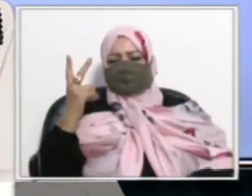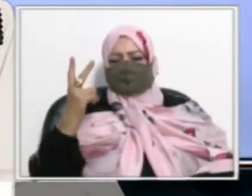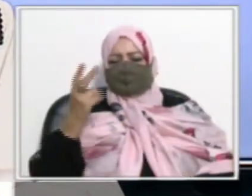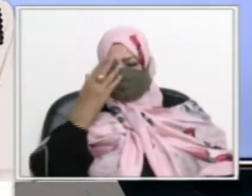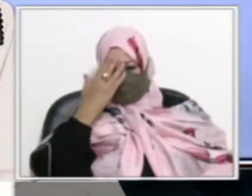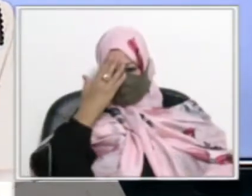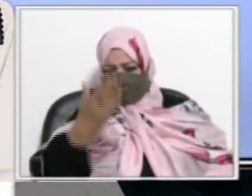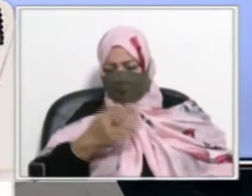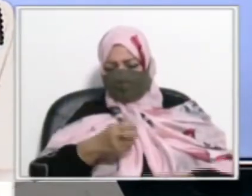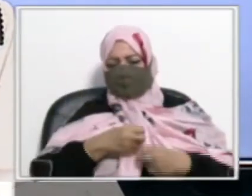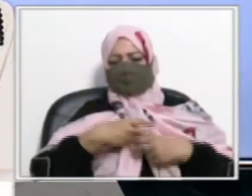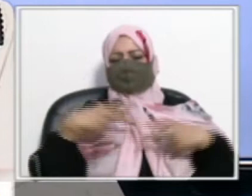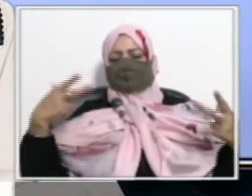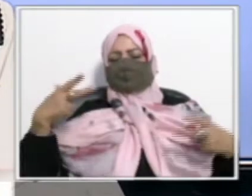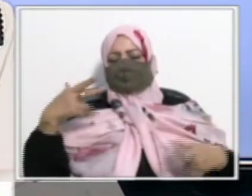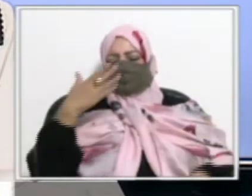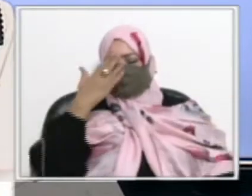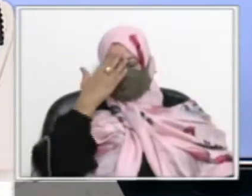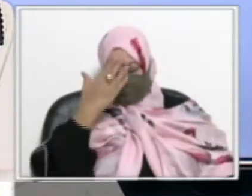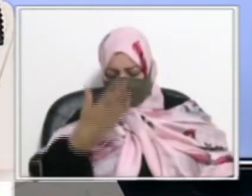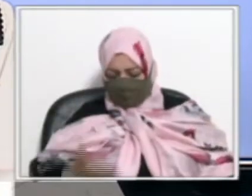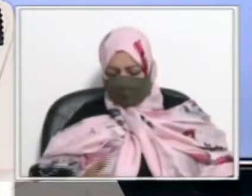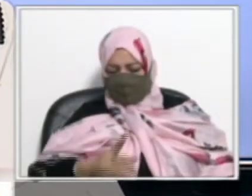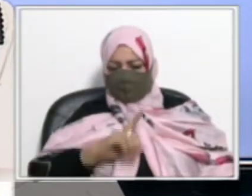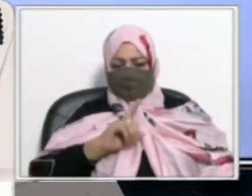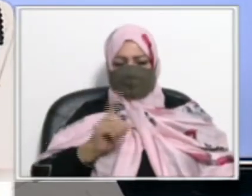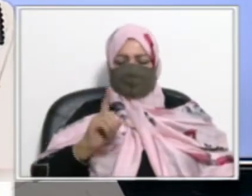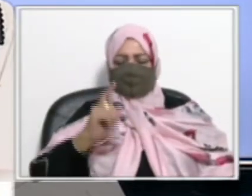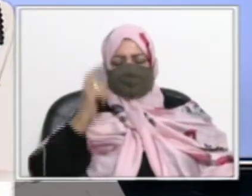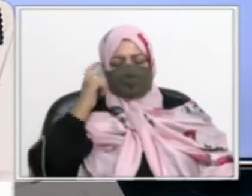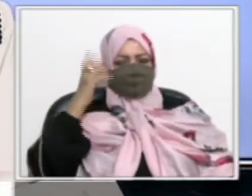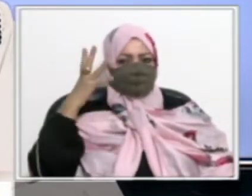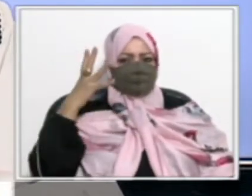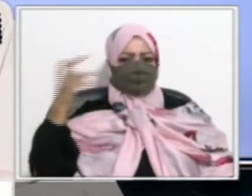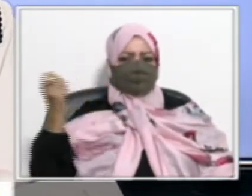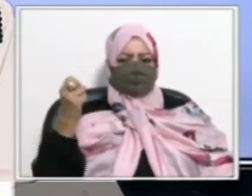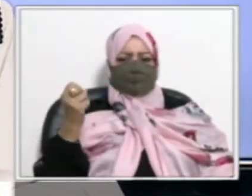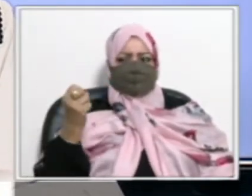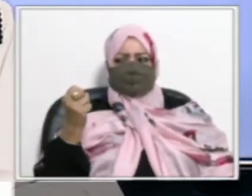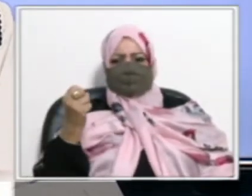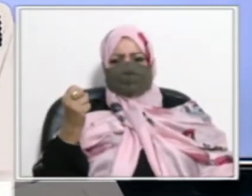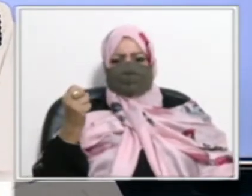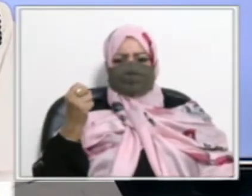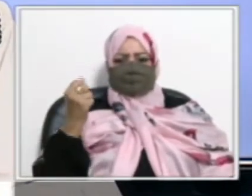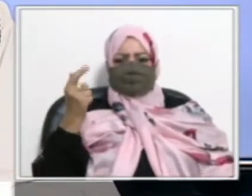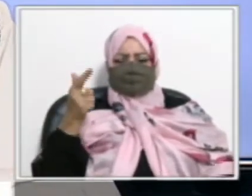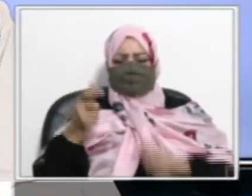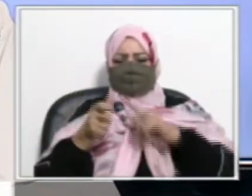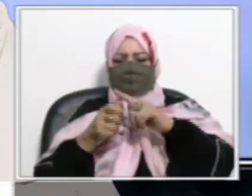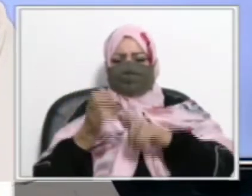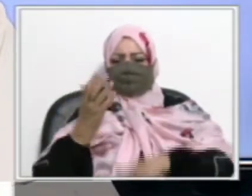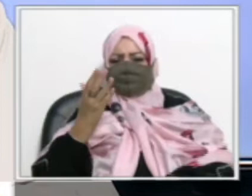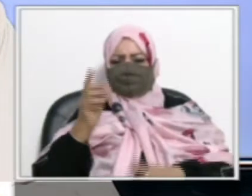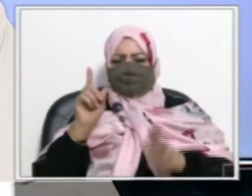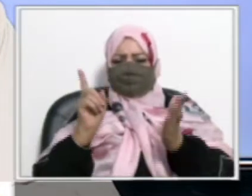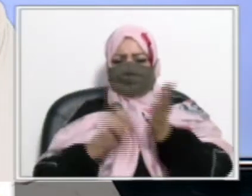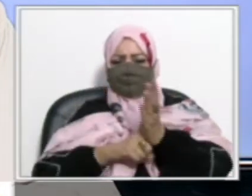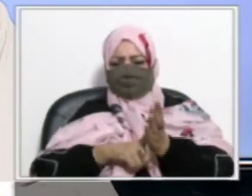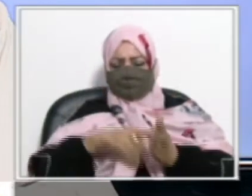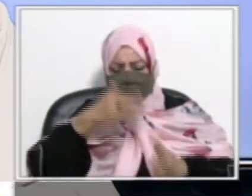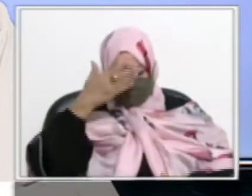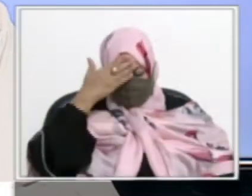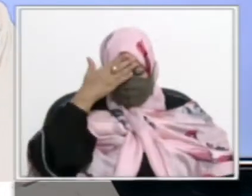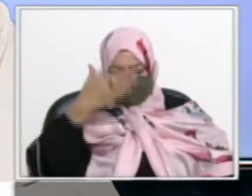فرائض العبادة، في عبادة عبادتك صلاتك حصل فيها خلل في أركانها وفي فرائضها، فإن السجود لا